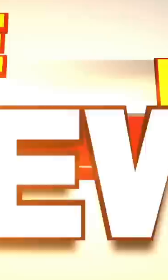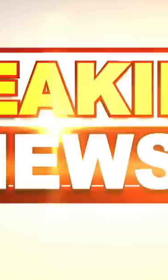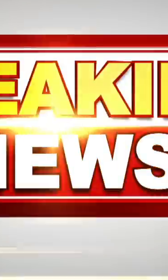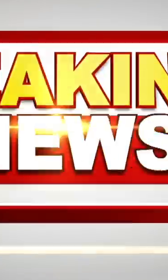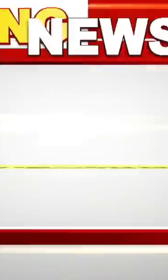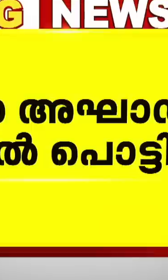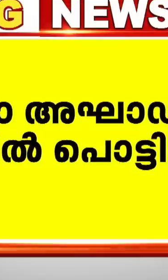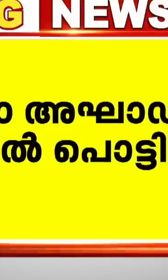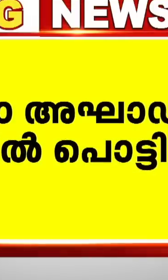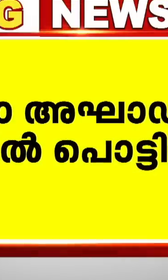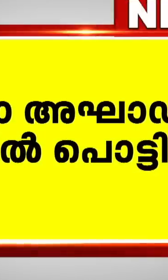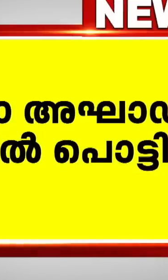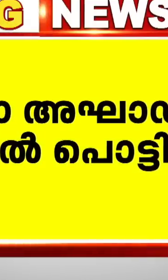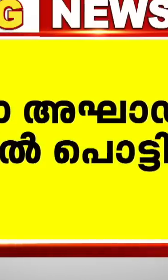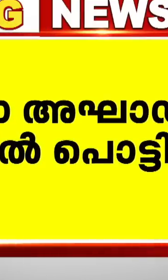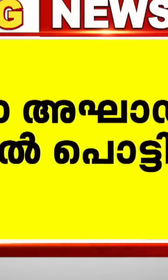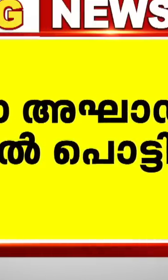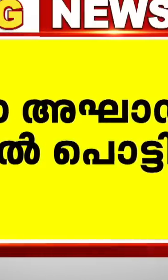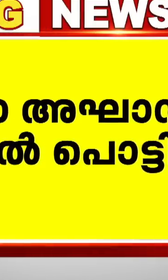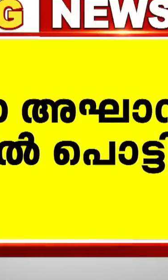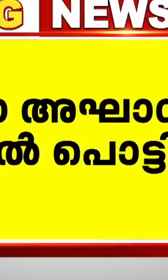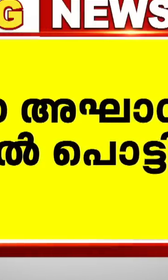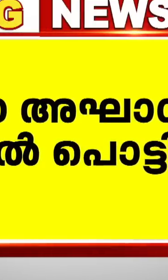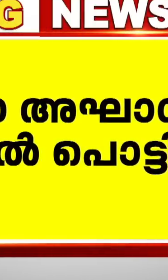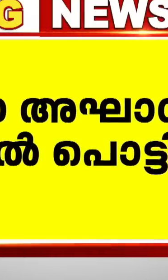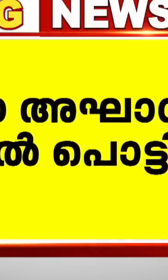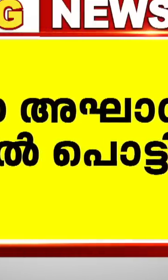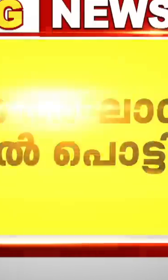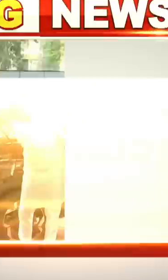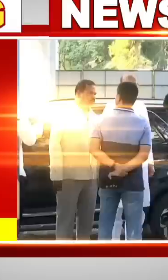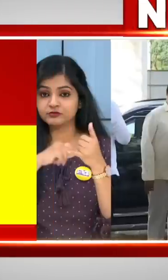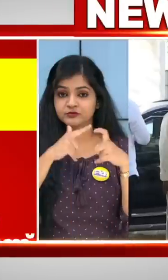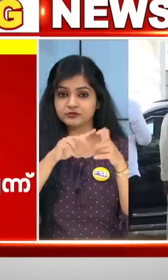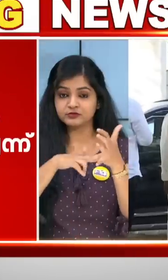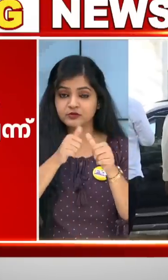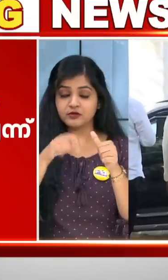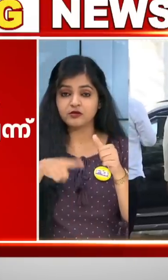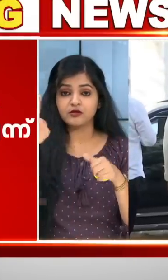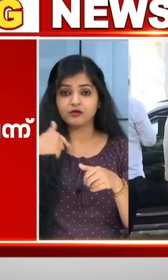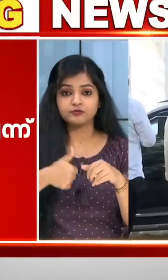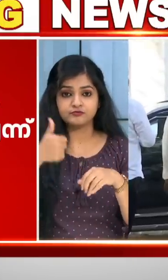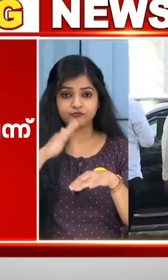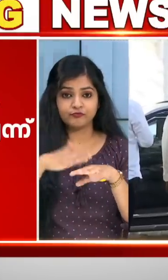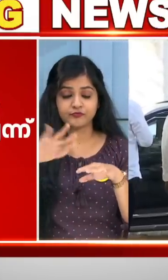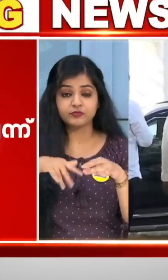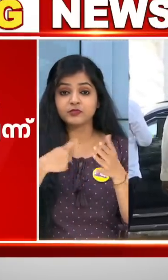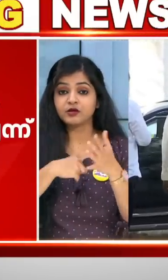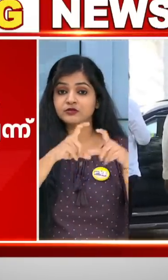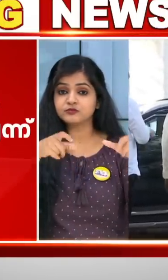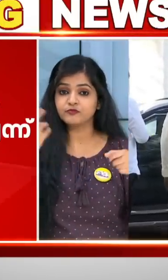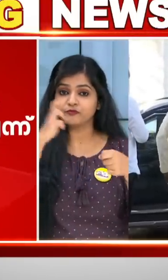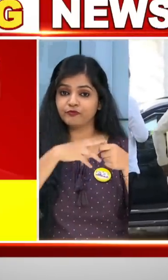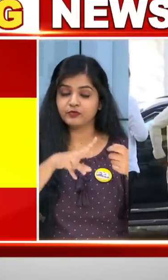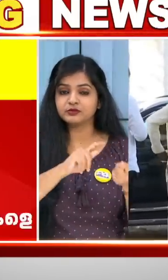വിമർശനം നടത്തിയിരിക്കുന്നത് സഞ്ജയ് നിരുപം തന്നെയാണ്. മുൻപ് അദ്ദേഹം ശിവസേന നേതാവ് കൂടിയായിരുന്നു. ഒരു തവണ രാജ്യസഭയിലേക്ക് ശിവസേനയിൽ നിന്ന് പോയതാണ്, പിന്നീടാണ് കോൺഗ്രസിലേക്ക്